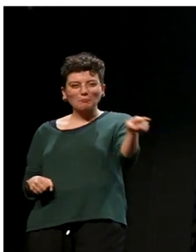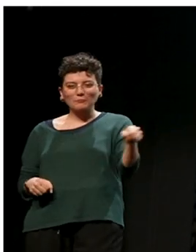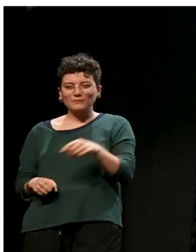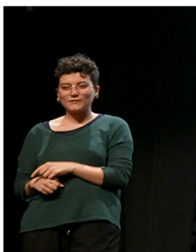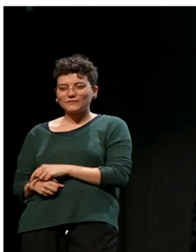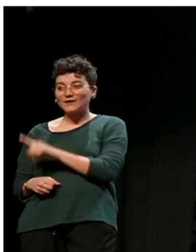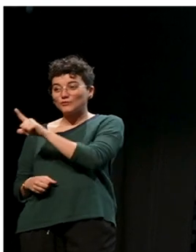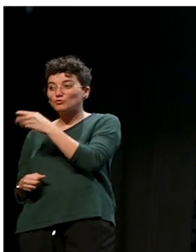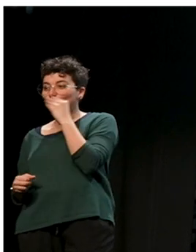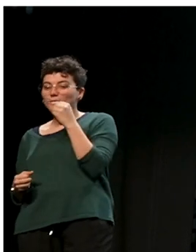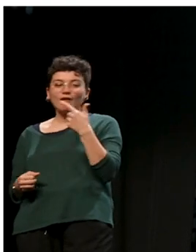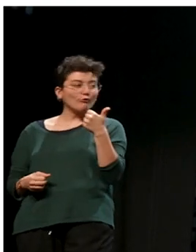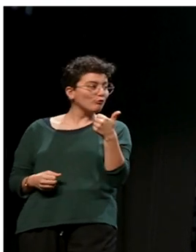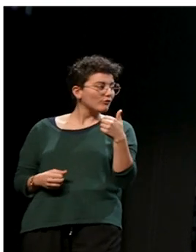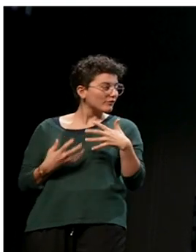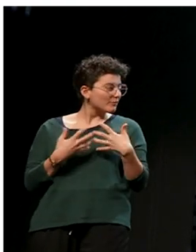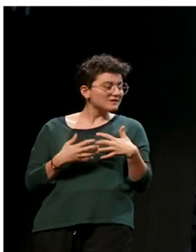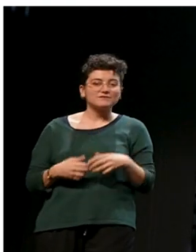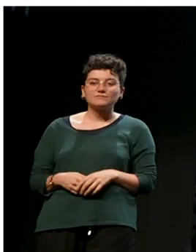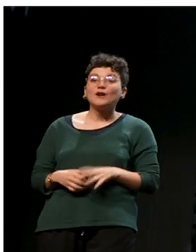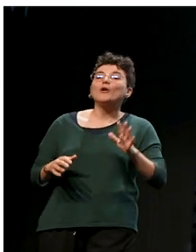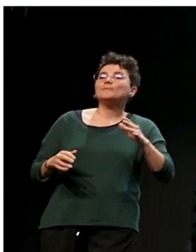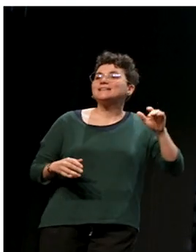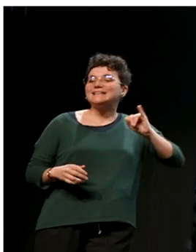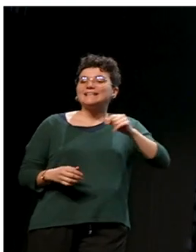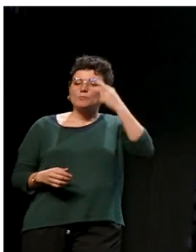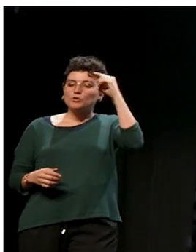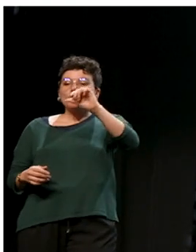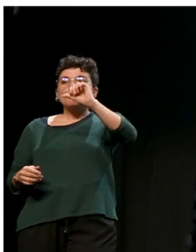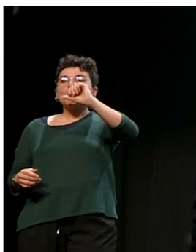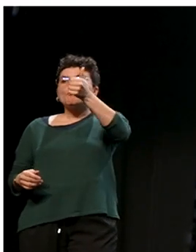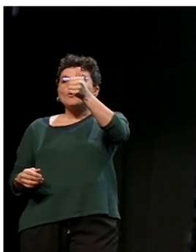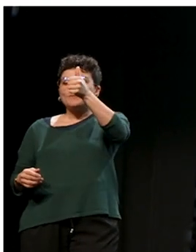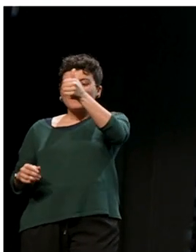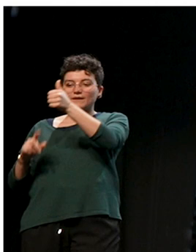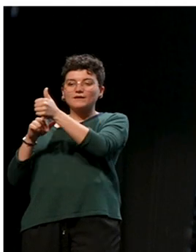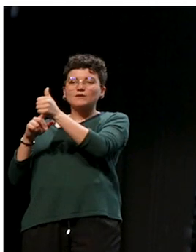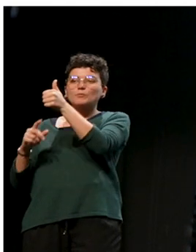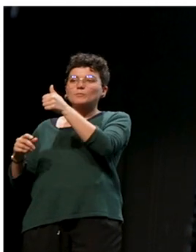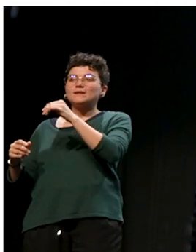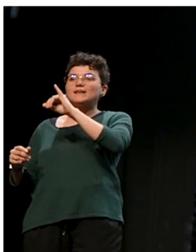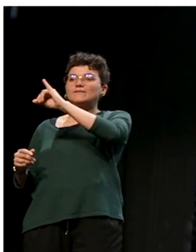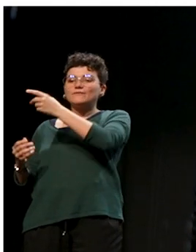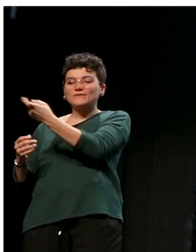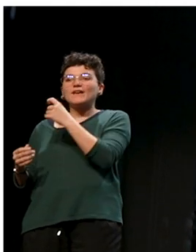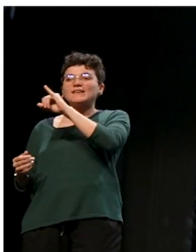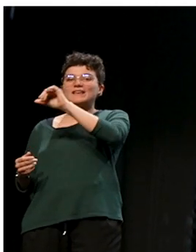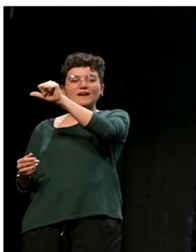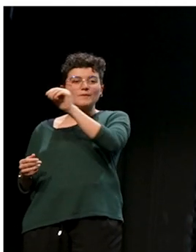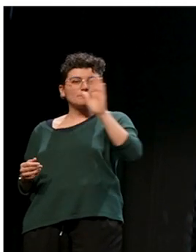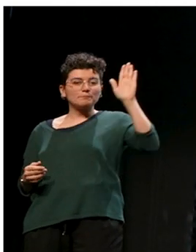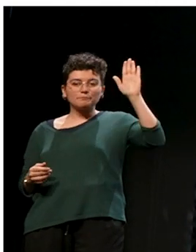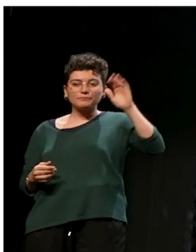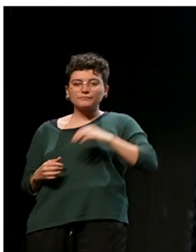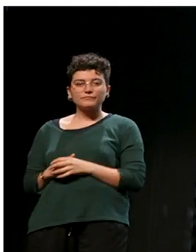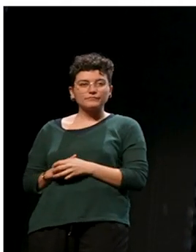Alors peut-être ce qu'on peut faire, c'est peut-être qui pense que la une est l'IA ? Levez vos mains, on va faire comme à l'école.